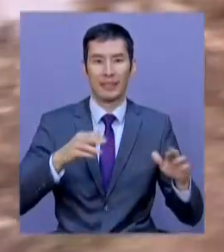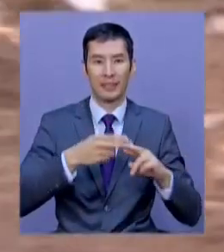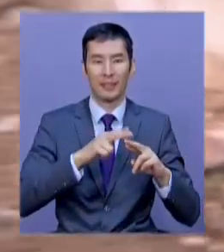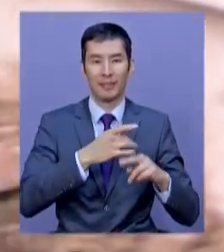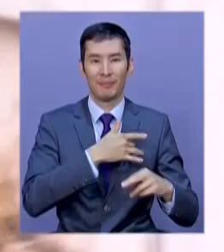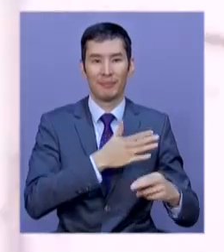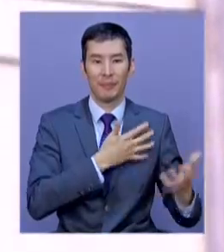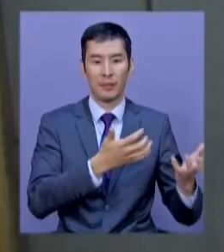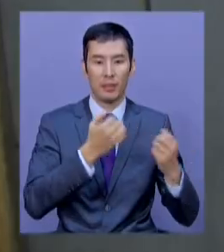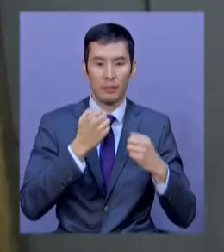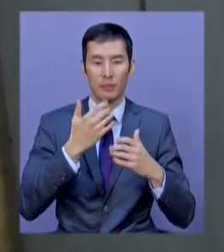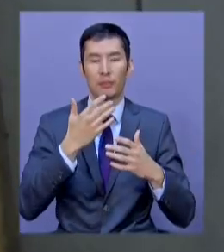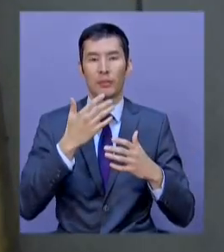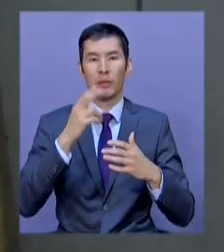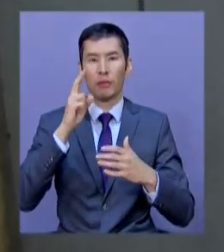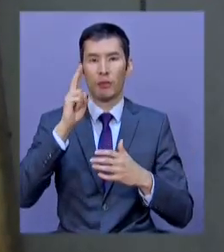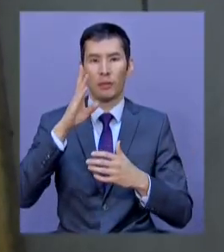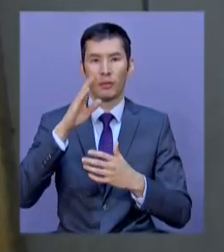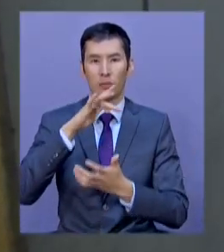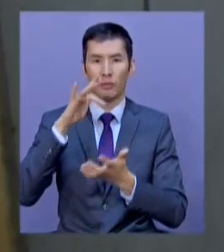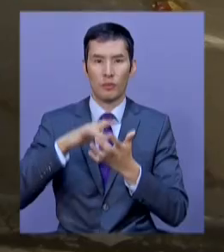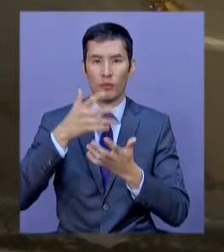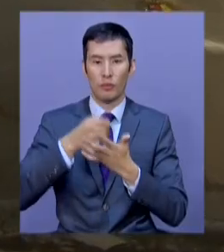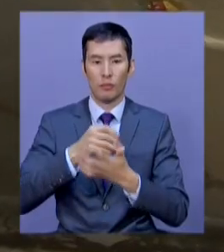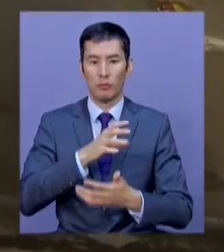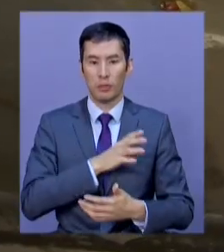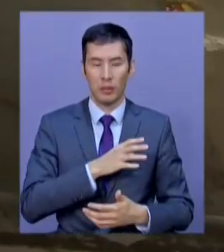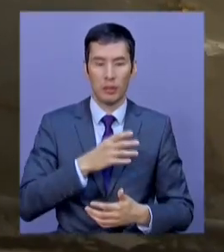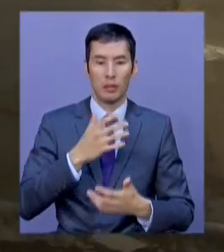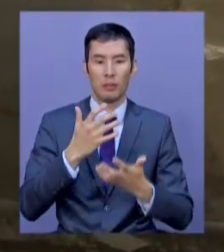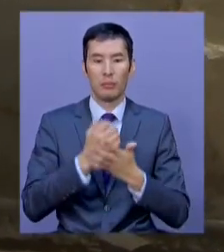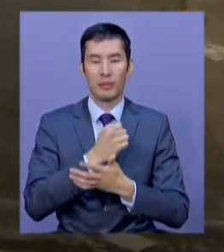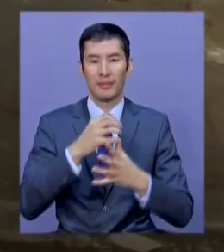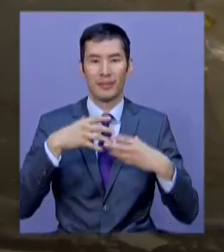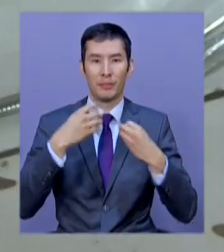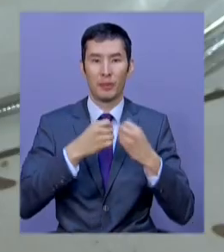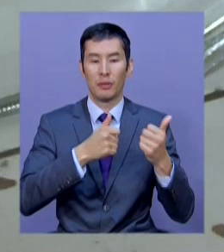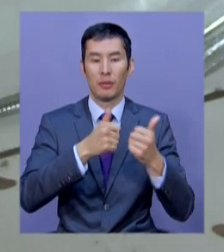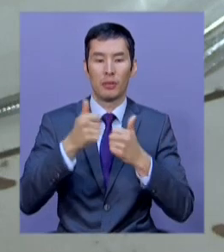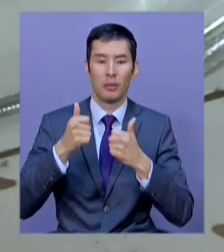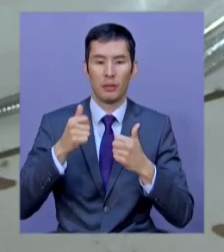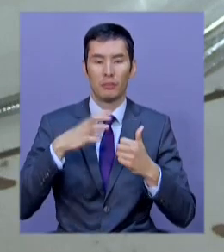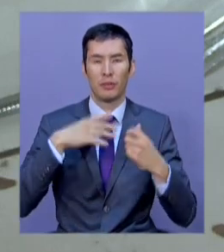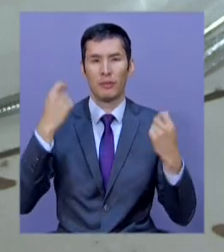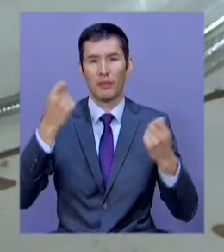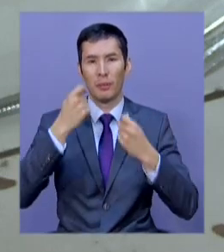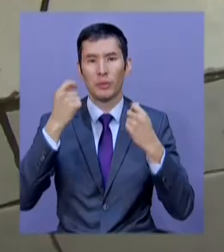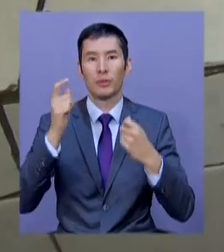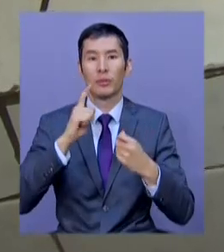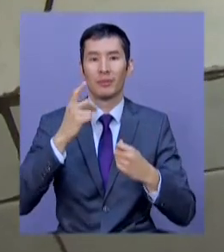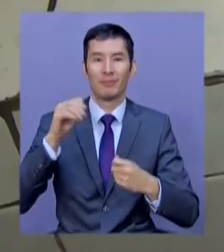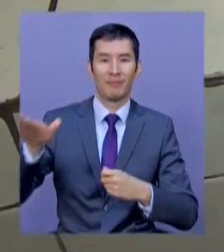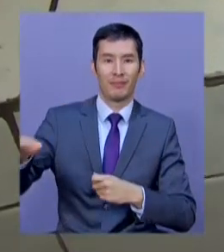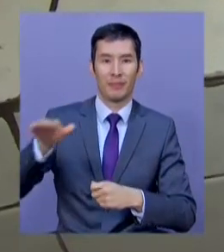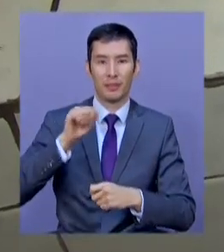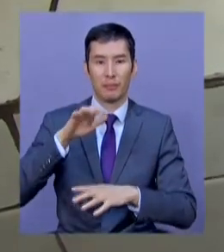қалада пәтері де болыпты. Той десе қубасы домалайтын қазақ перзенттері отау құрғанда дүркіретіп тойлату үшін несие алған көрінеді.